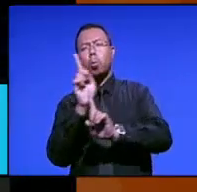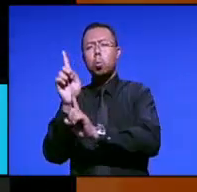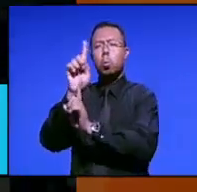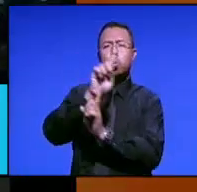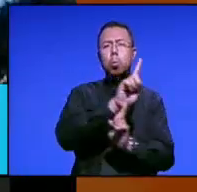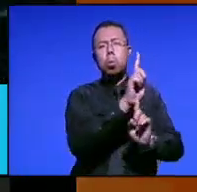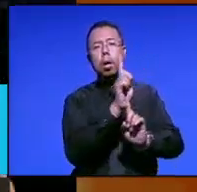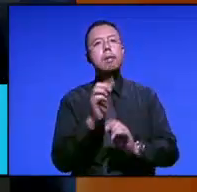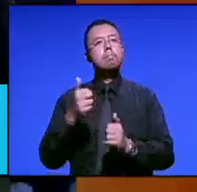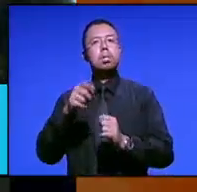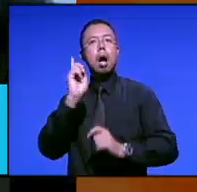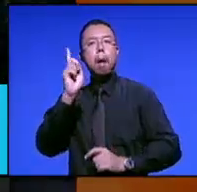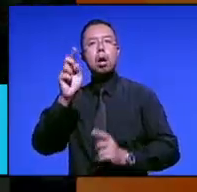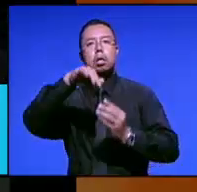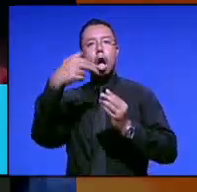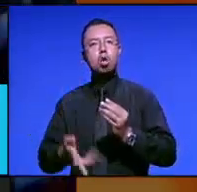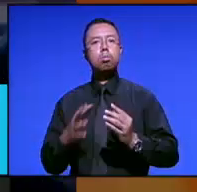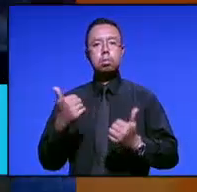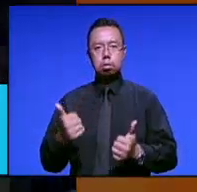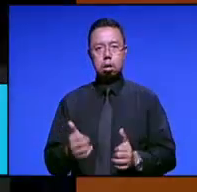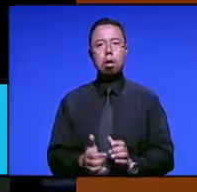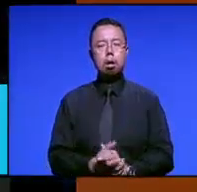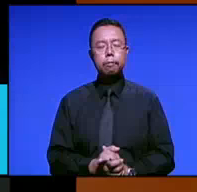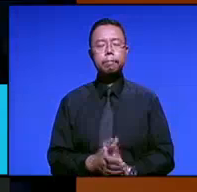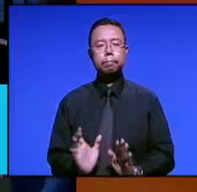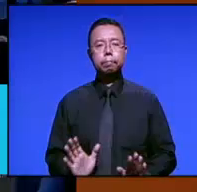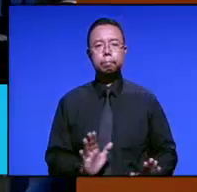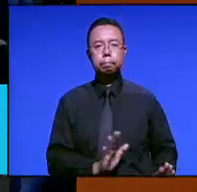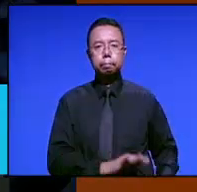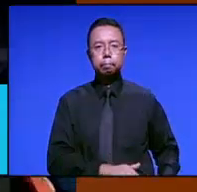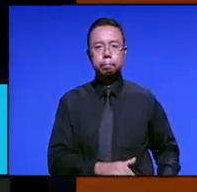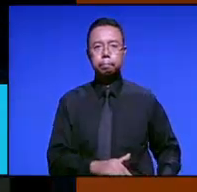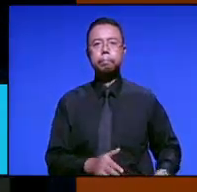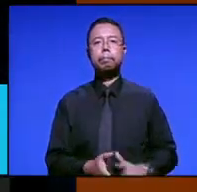sehingga berpotensi bahaya. Irsya Priyongko, Probolinggo, Jawa Timur.